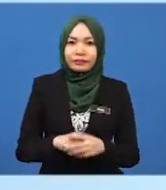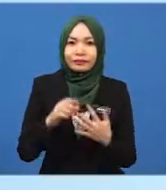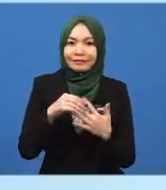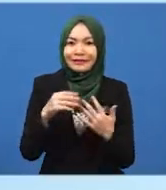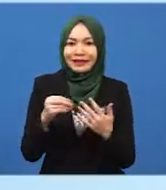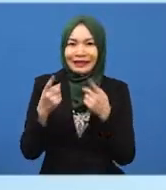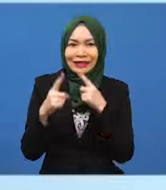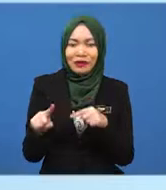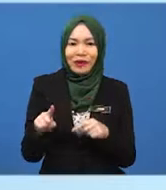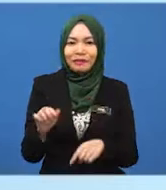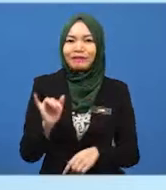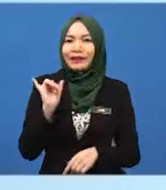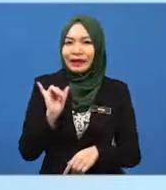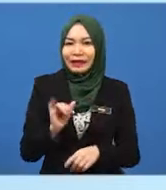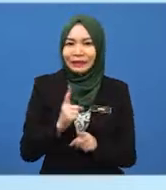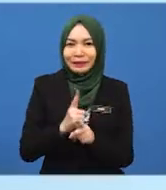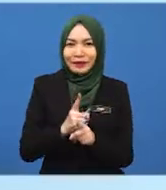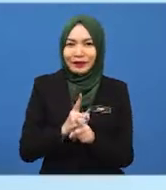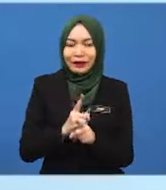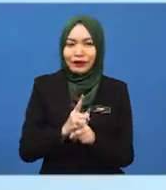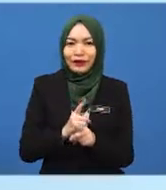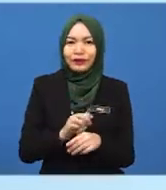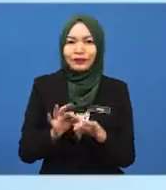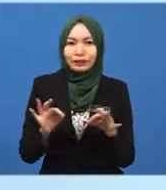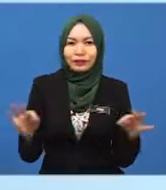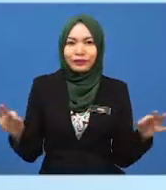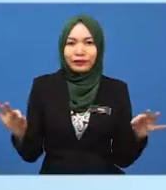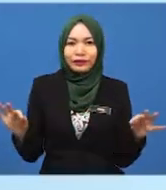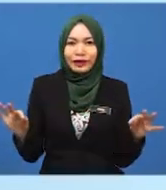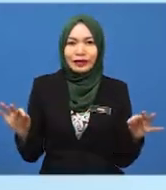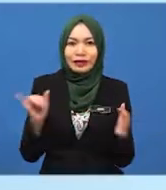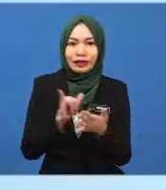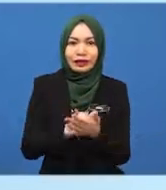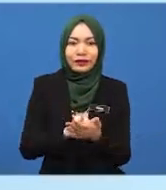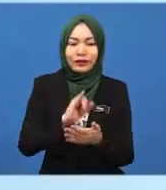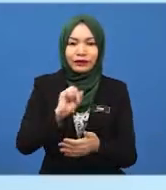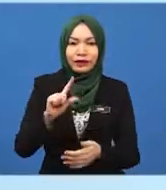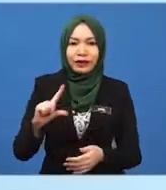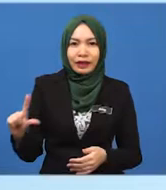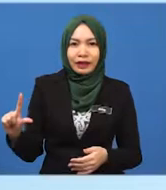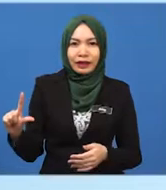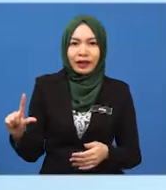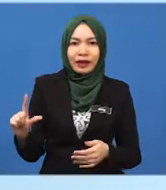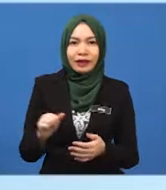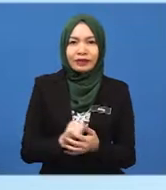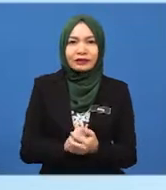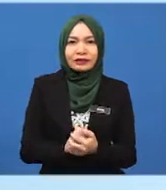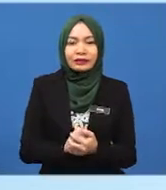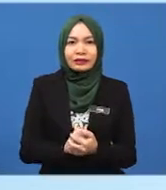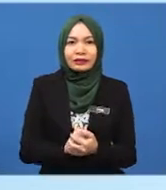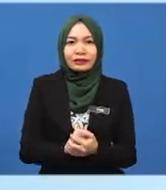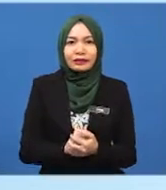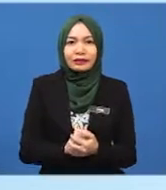Ya, betul murid-murid. Frasa yang digariskan ialah frasa nama.